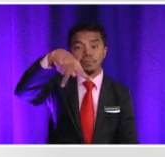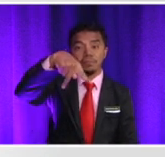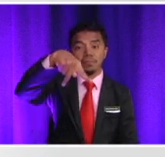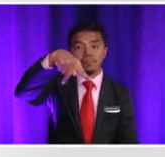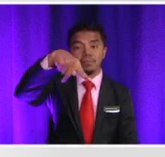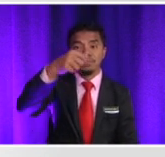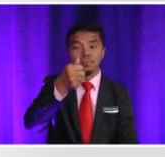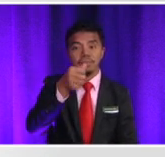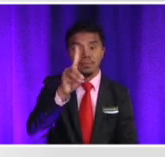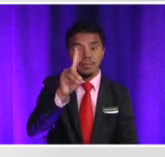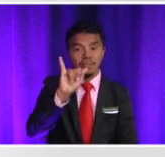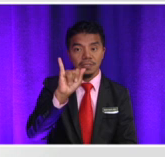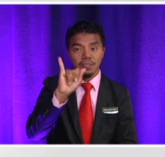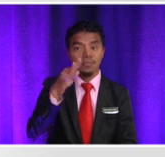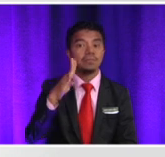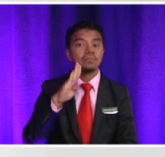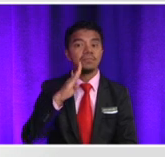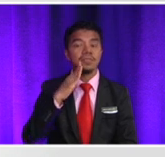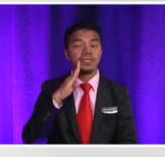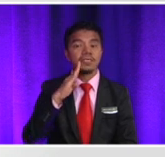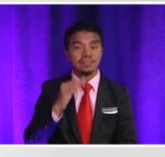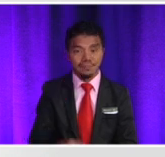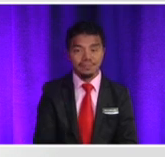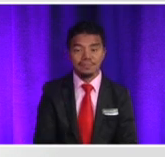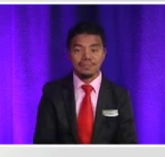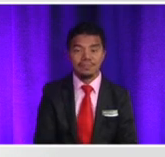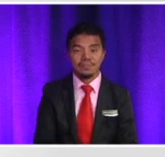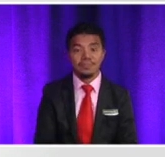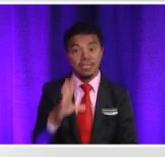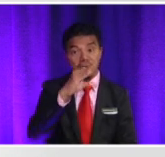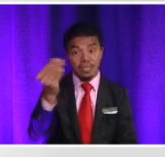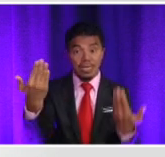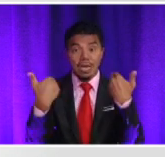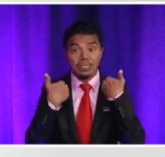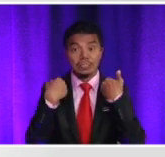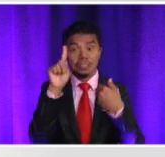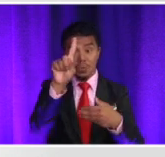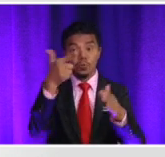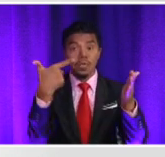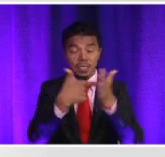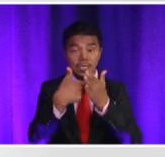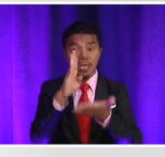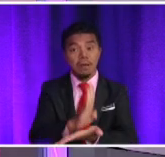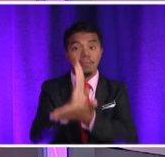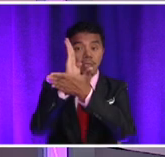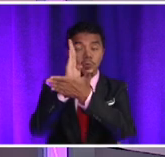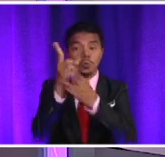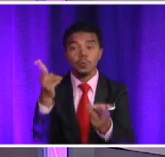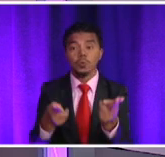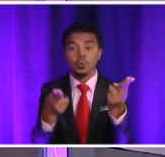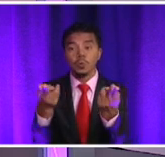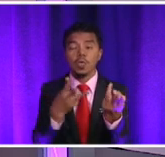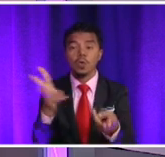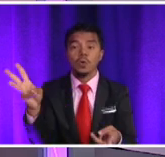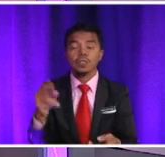Oke dan Sebenarnya ada satu lagi agency yang membantu Usahawan dalam bidang